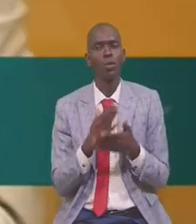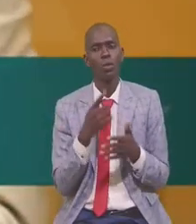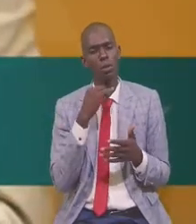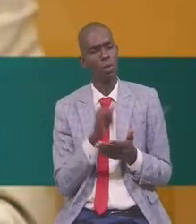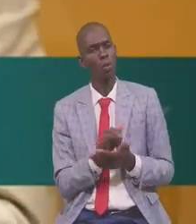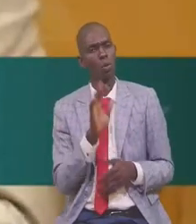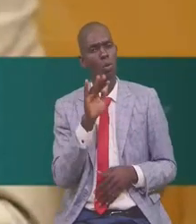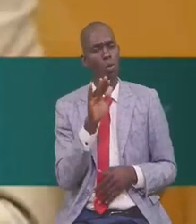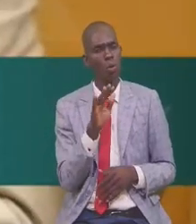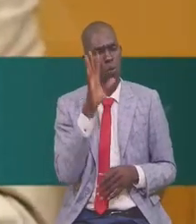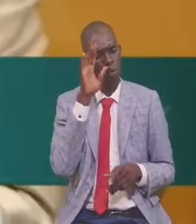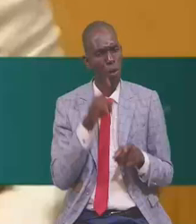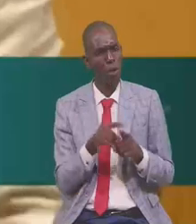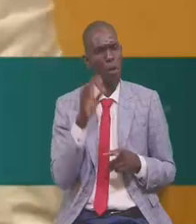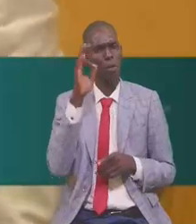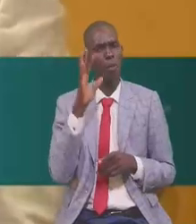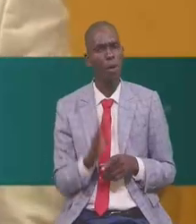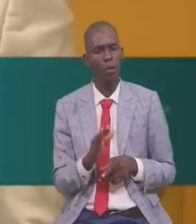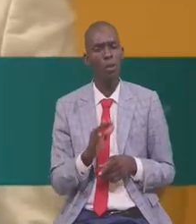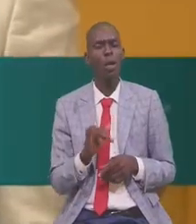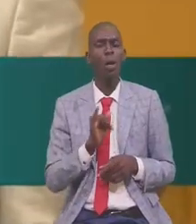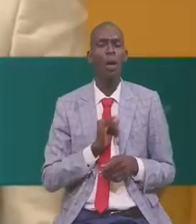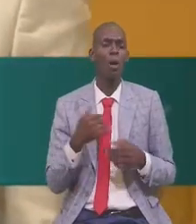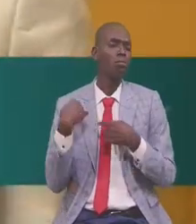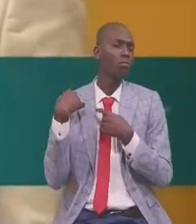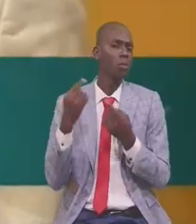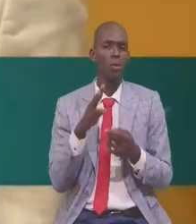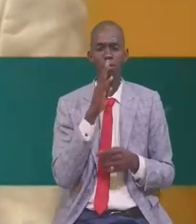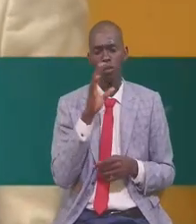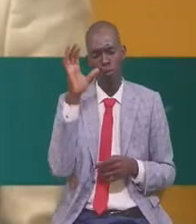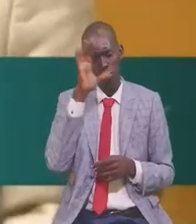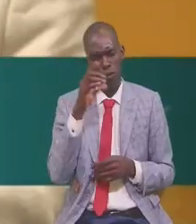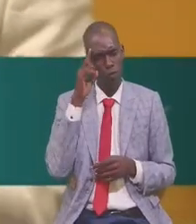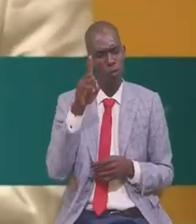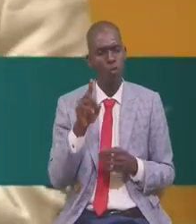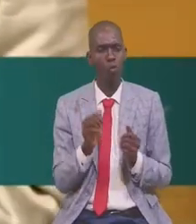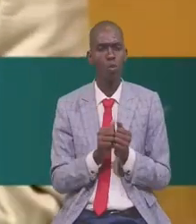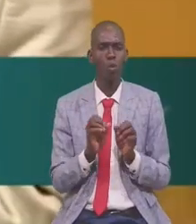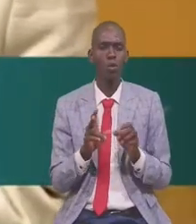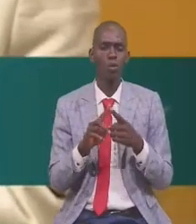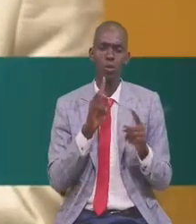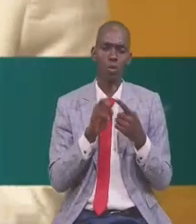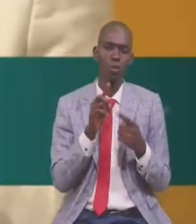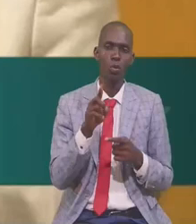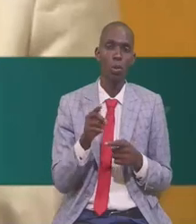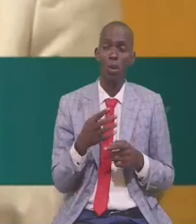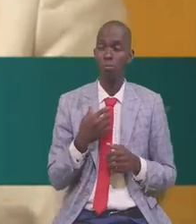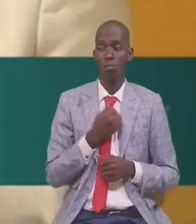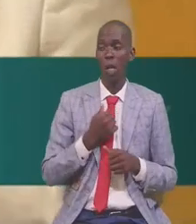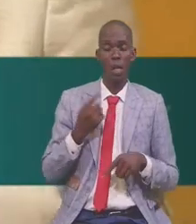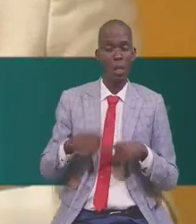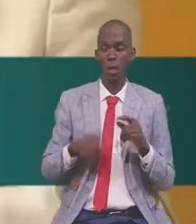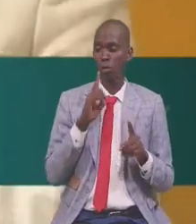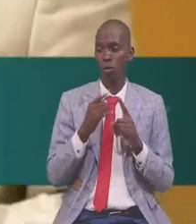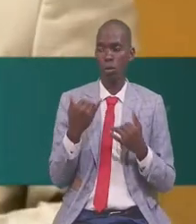tel pasteur. Oh, je te cherche, je cherche à te voir même. Oh, je ne peux pas parler maintenant. Il y a quelque